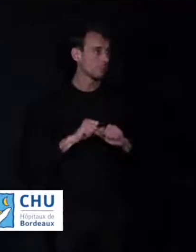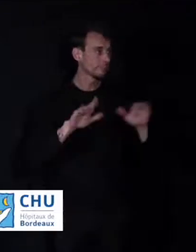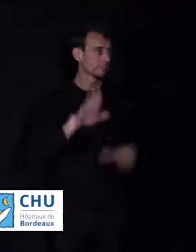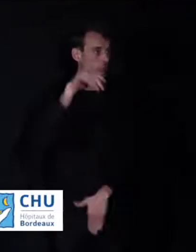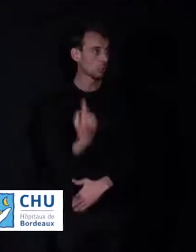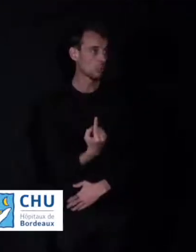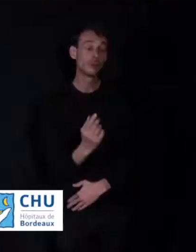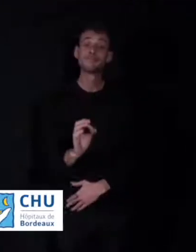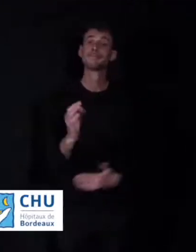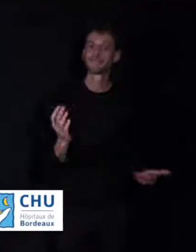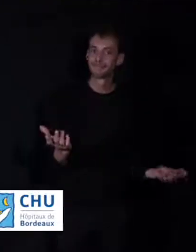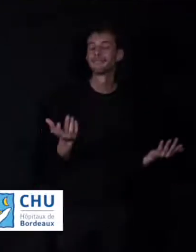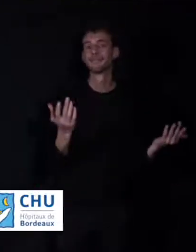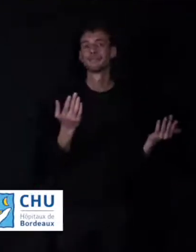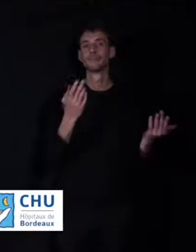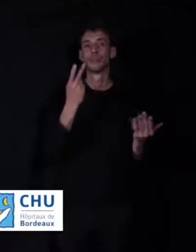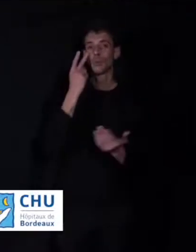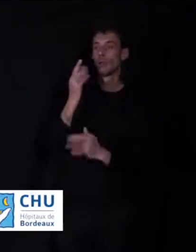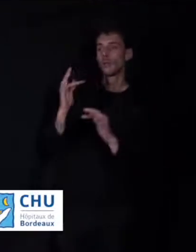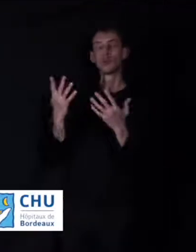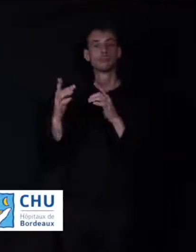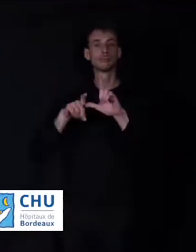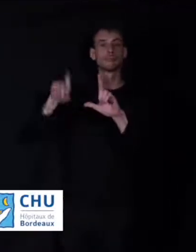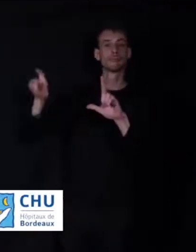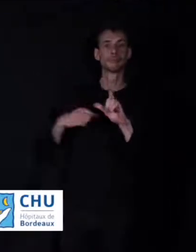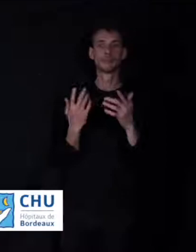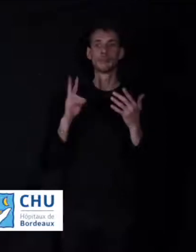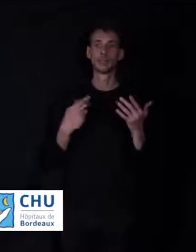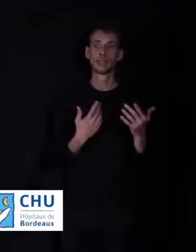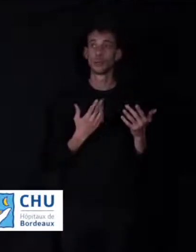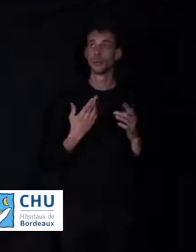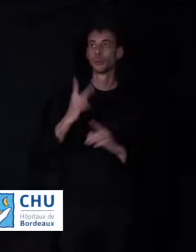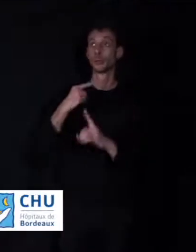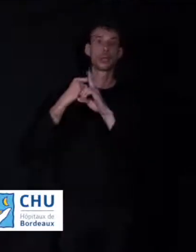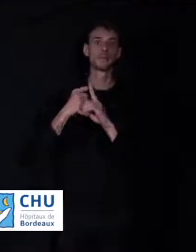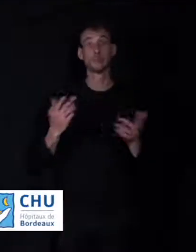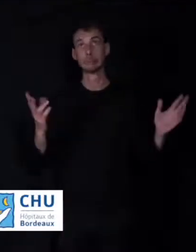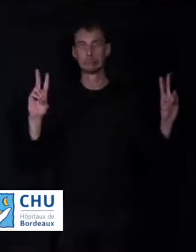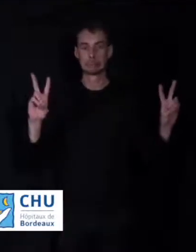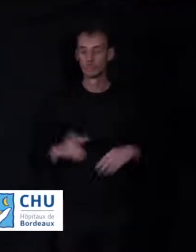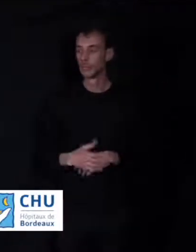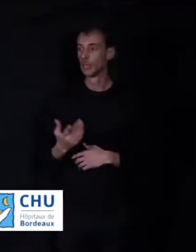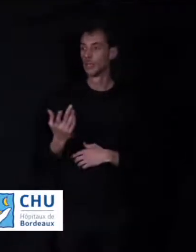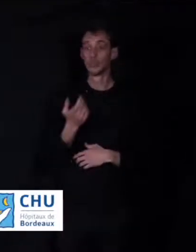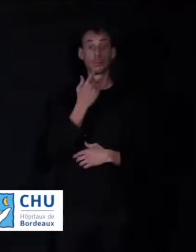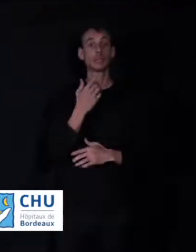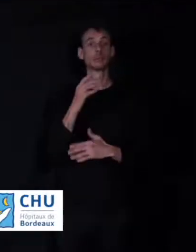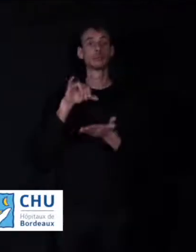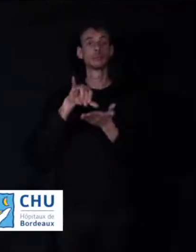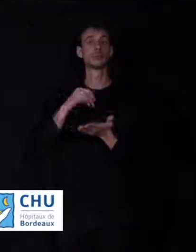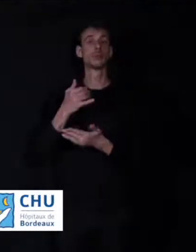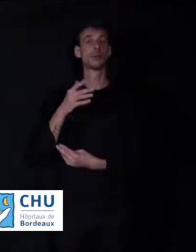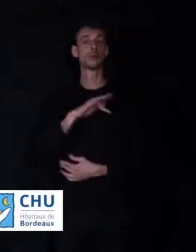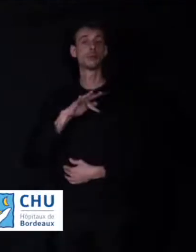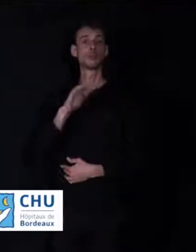les plus optimistes, entre guillemets, même si ce n'est pas très joyeux, on considère qu'en Île-de-France, il y a 22% des personnes immunisées et que chez